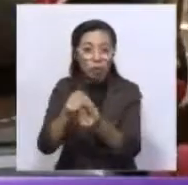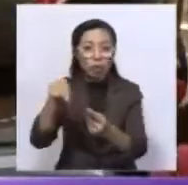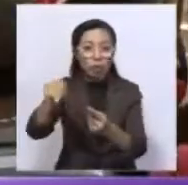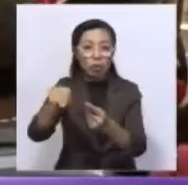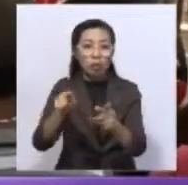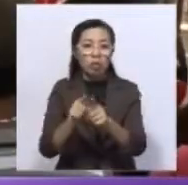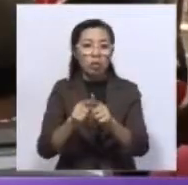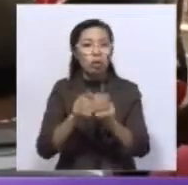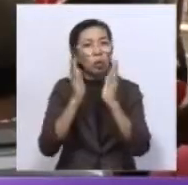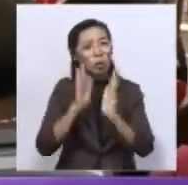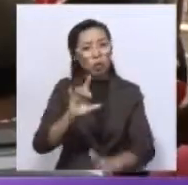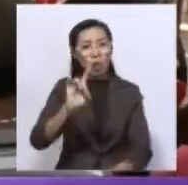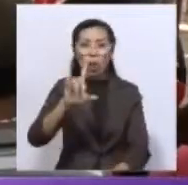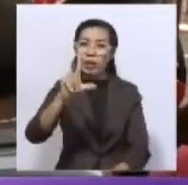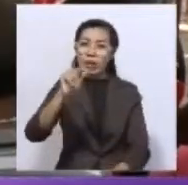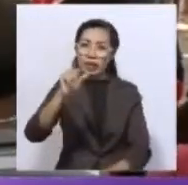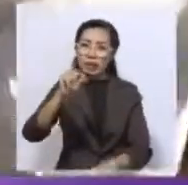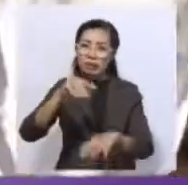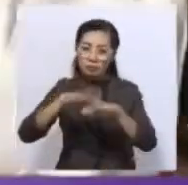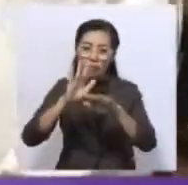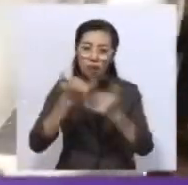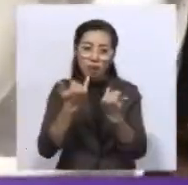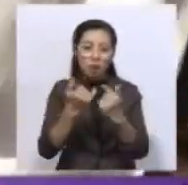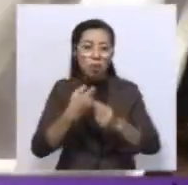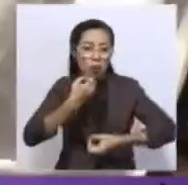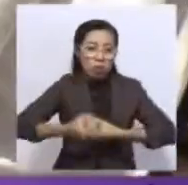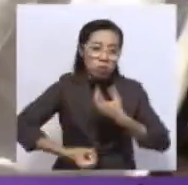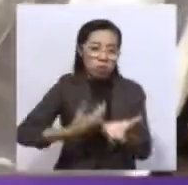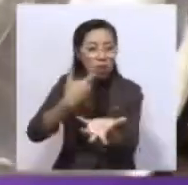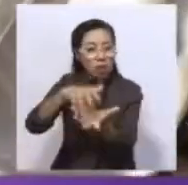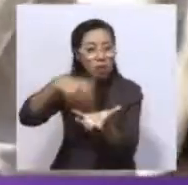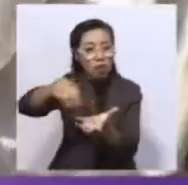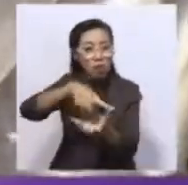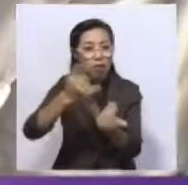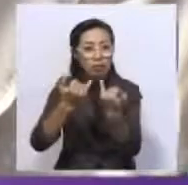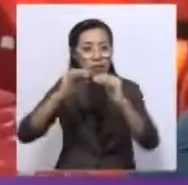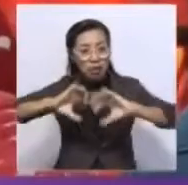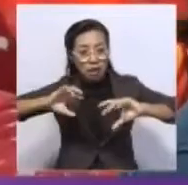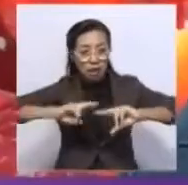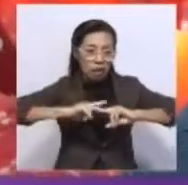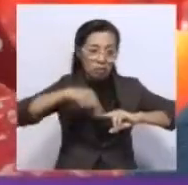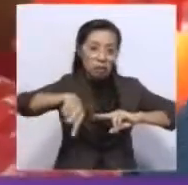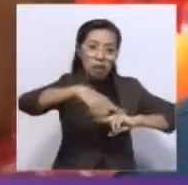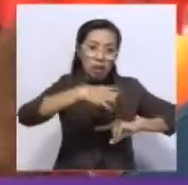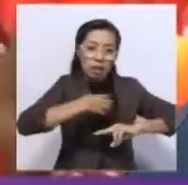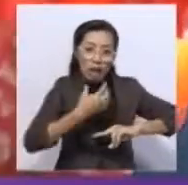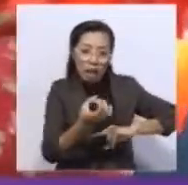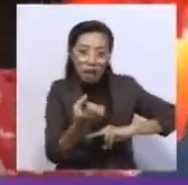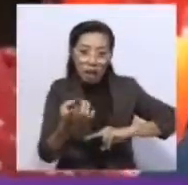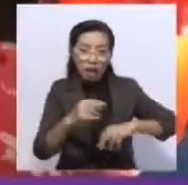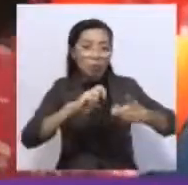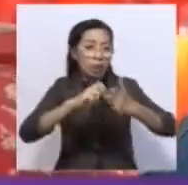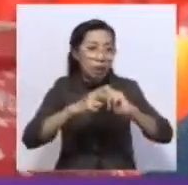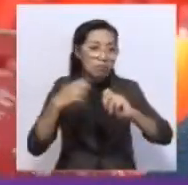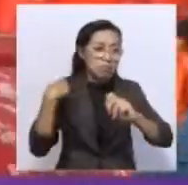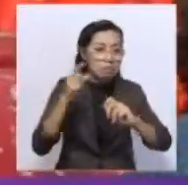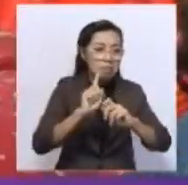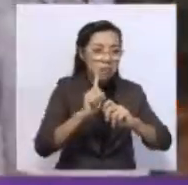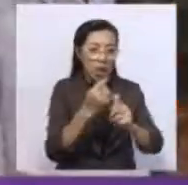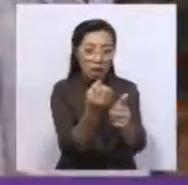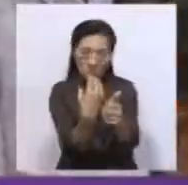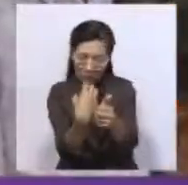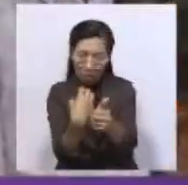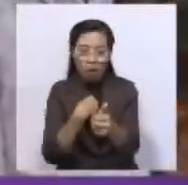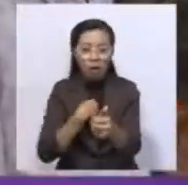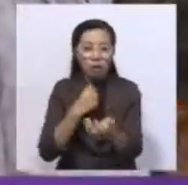ว่า120คนซึ่งร่วมเปิดอกเปิดใจรัฐราชเอกชนสรุปความต้องการข้อเสนอและปัญหาที่ชาวบ้านอยากให้รัฐบาลช่วยโ